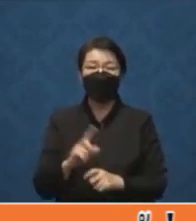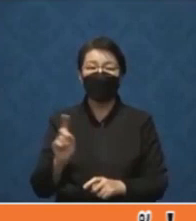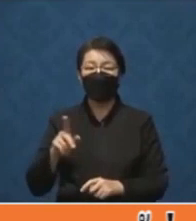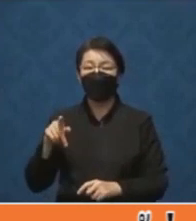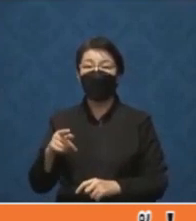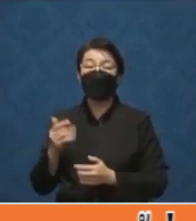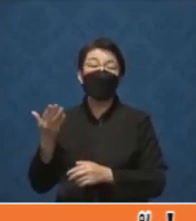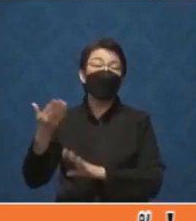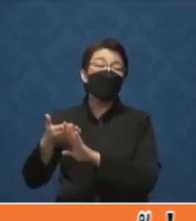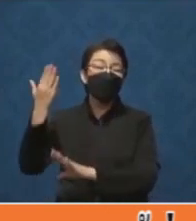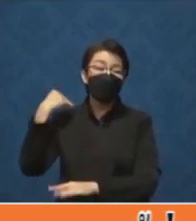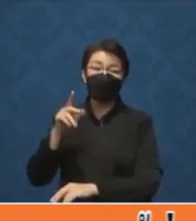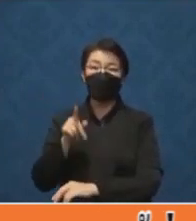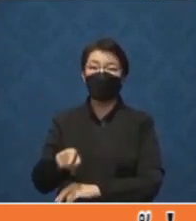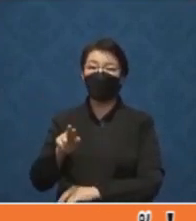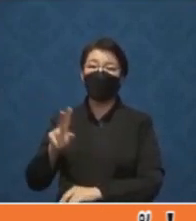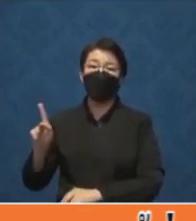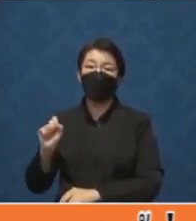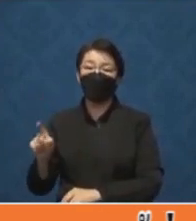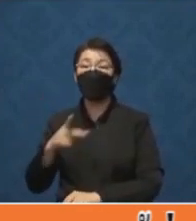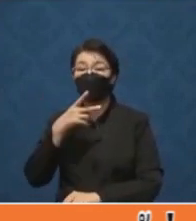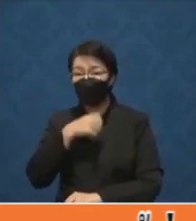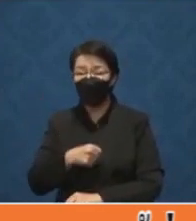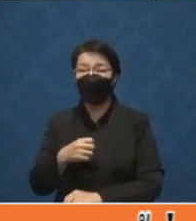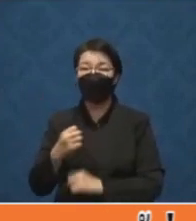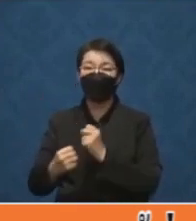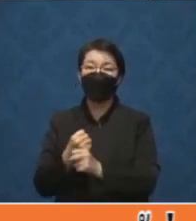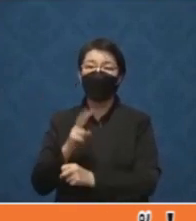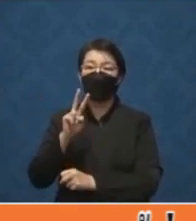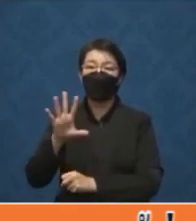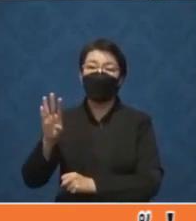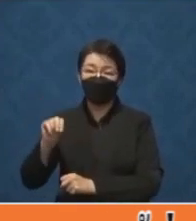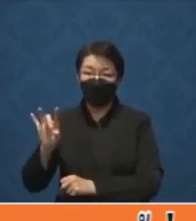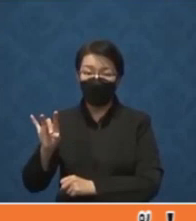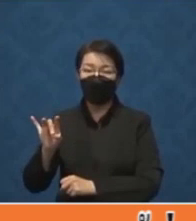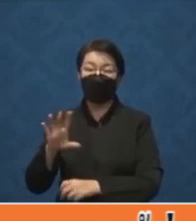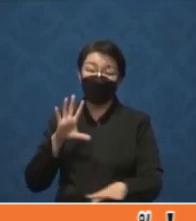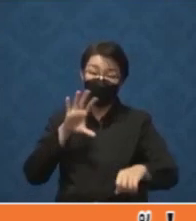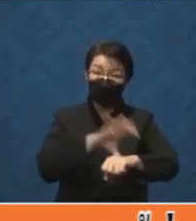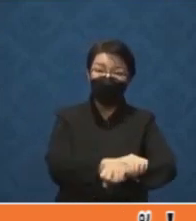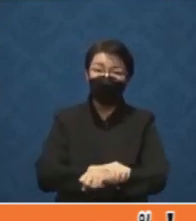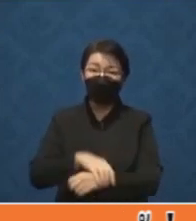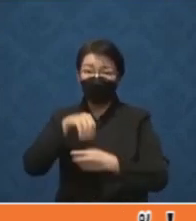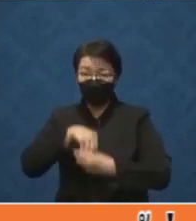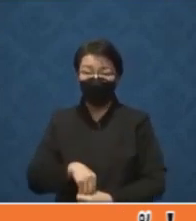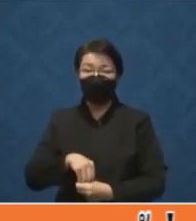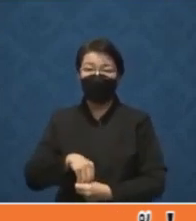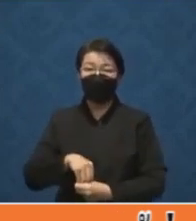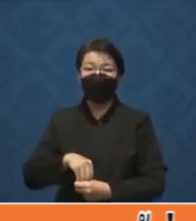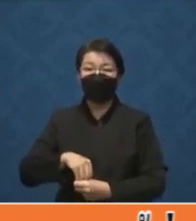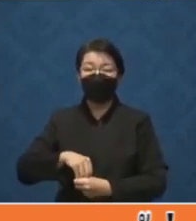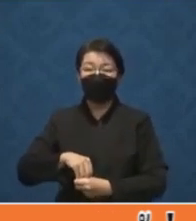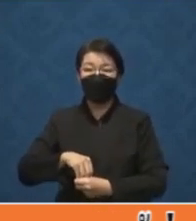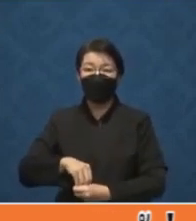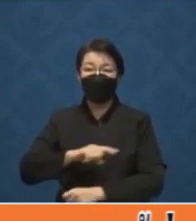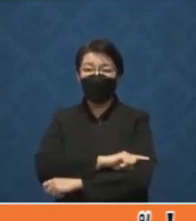ากเดิมในพ.ร.ก.ฉุกเฉินพ.ศ.2548ที่สามารถควบคุมตัวได้นานสูง